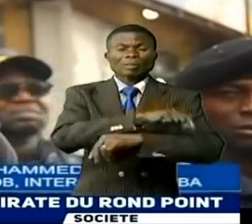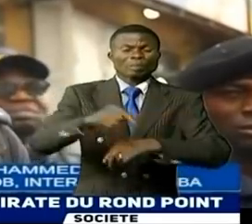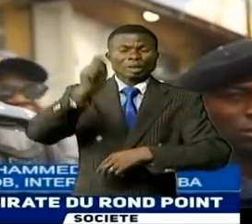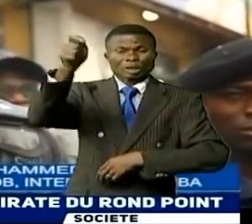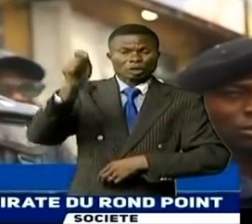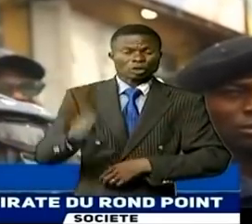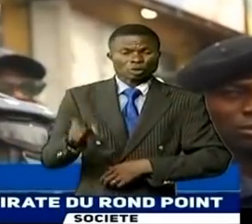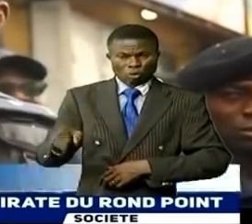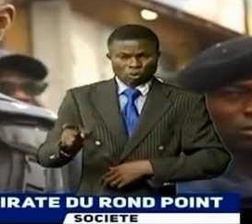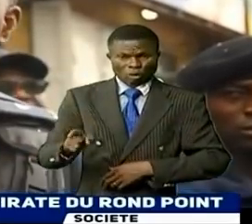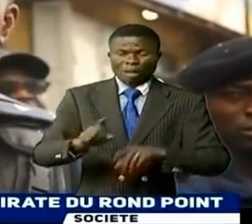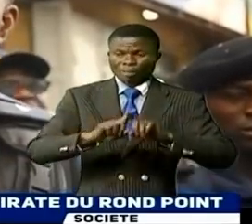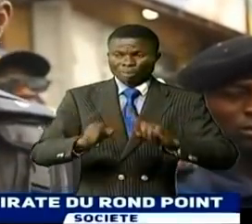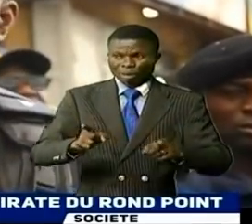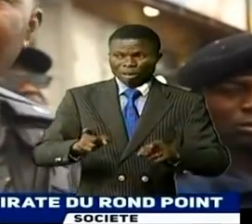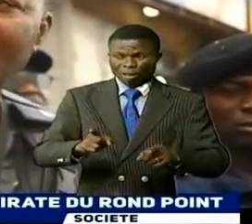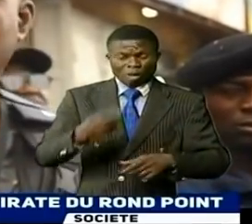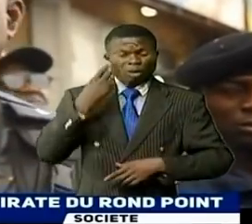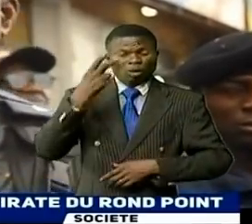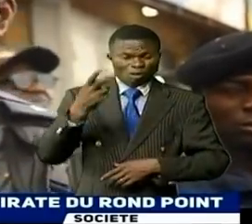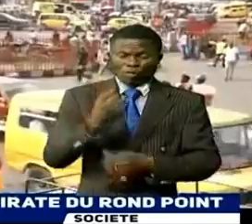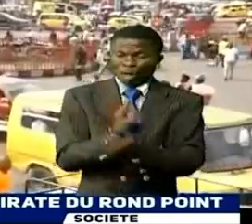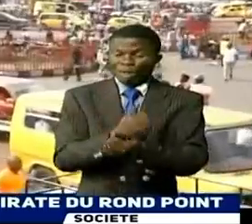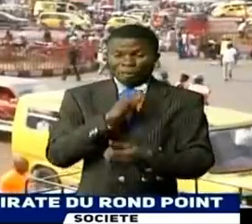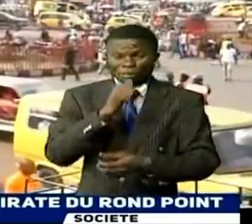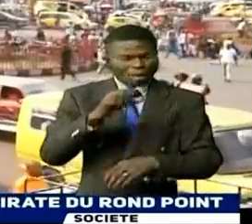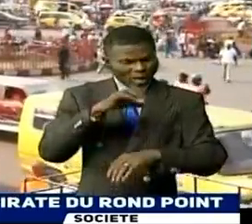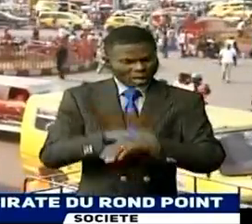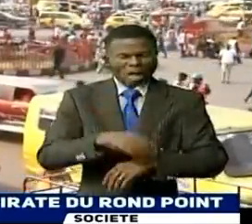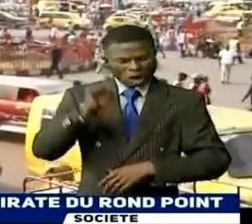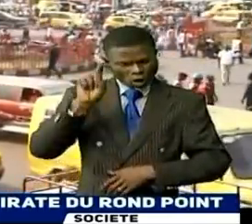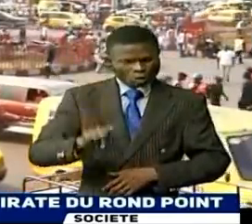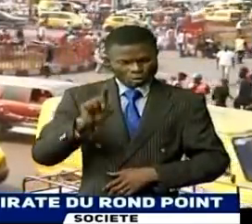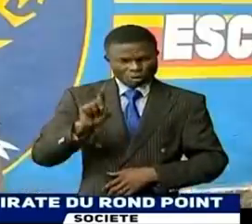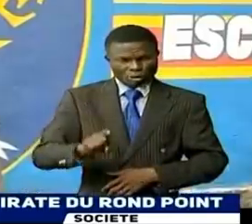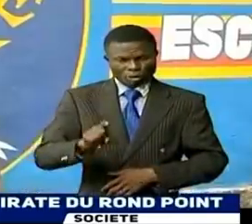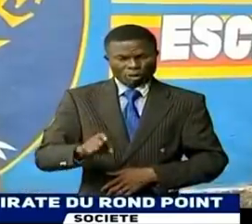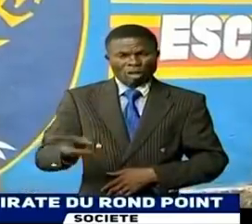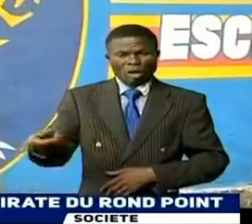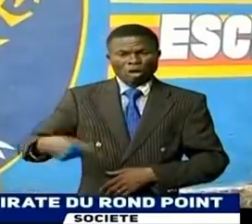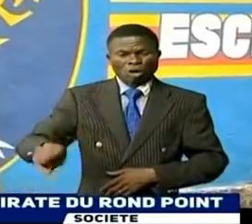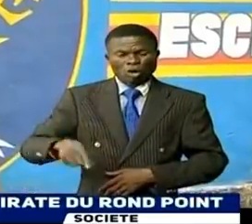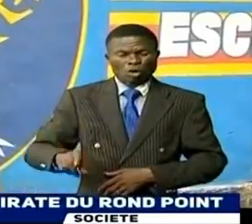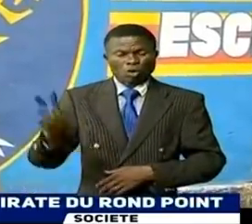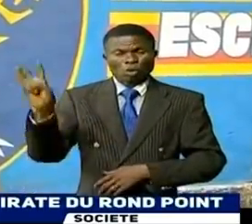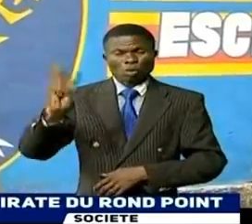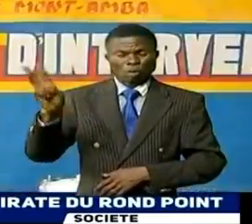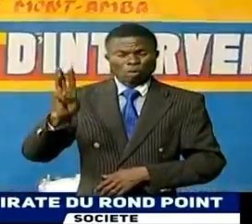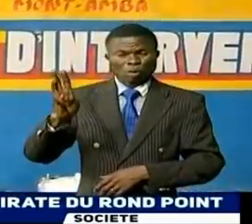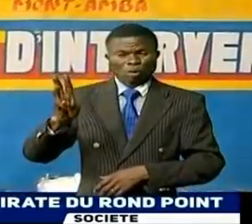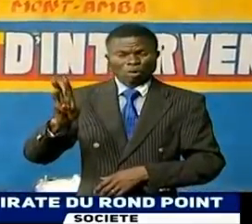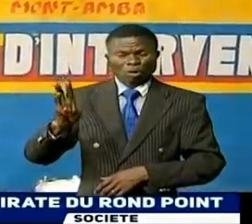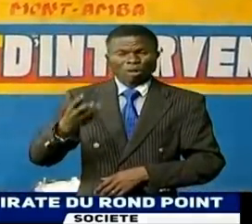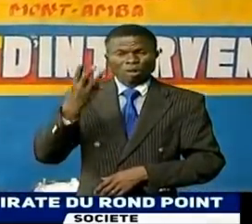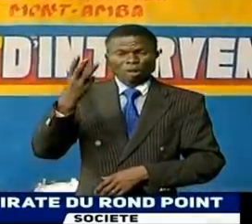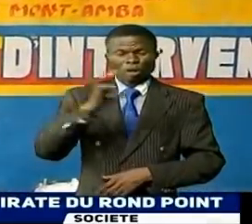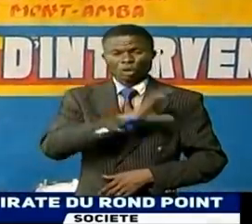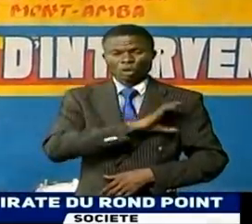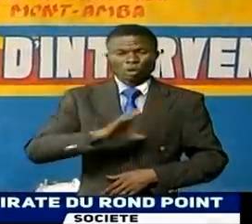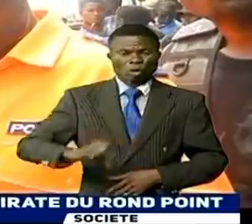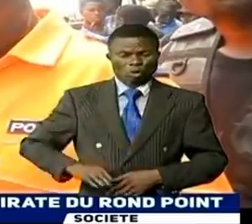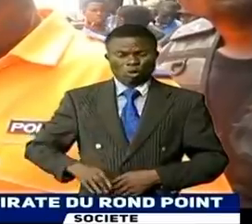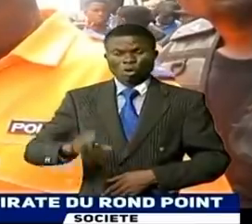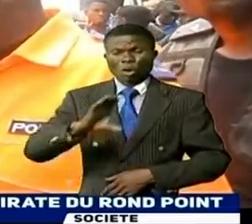soir. Et cela, ça les empêche de ne pas aussi étaler les ressorts ici. Le célèbre rond-point Gaba, qui est sous la juridiction des 3 commissariats de la